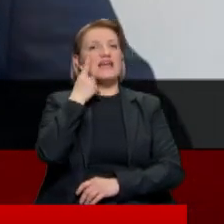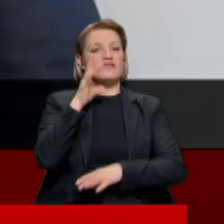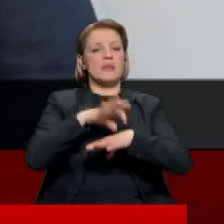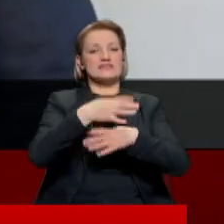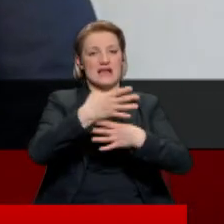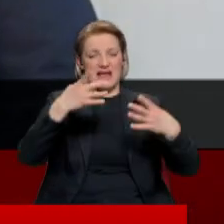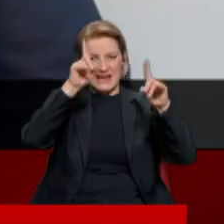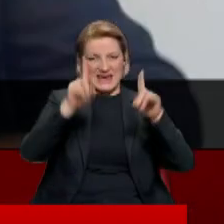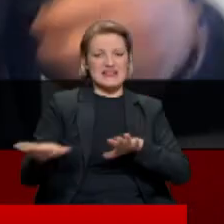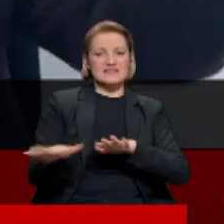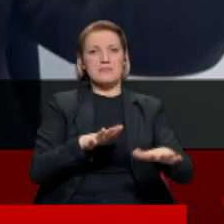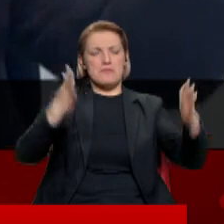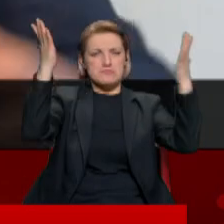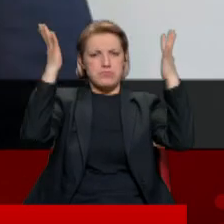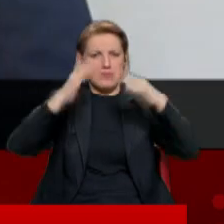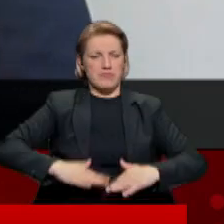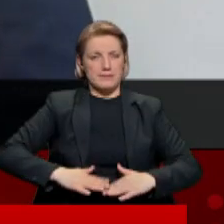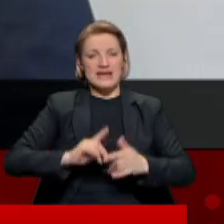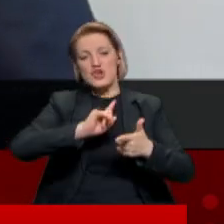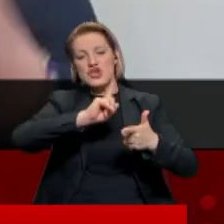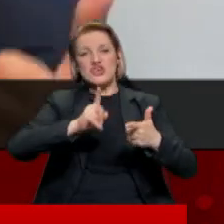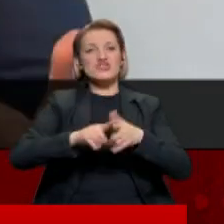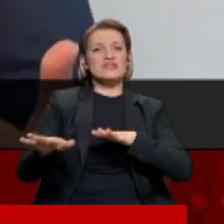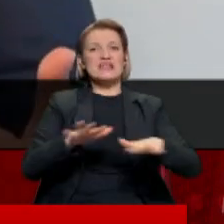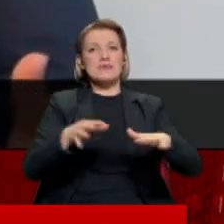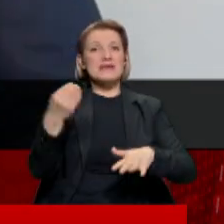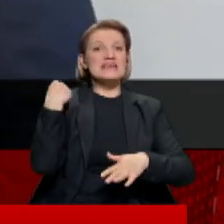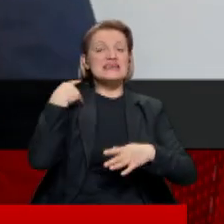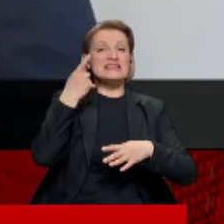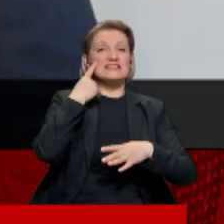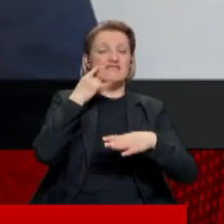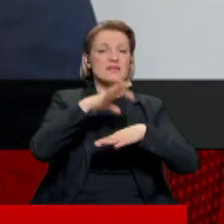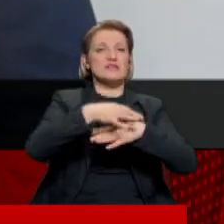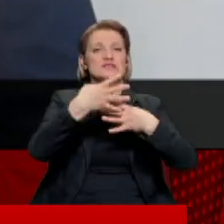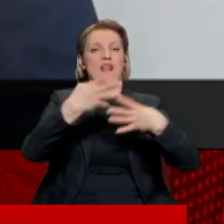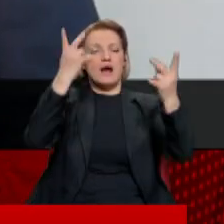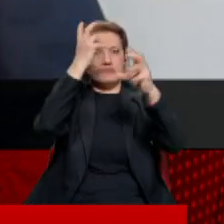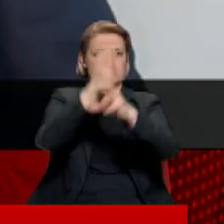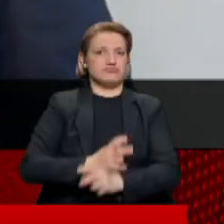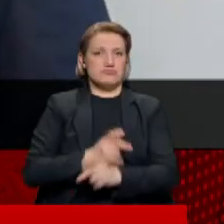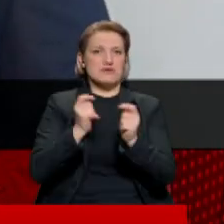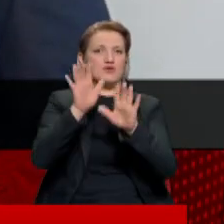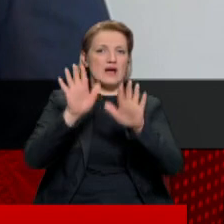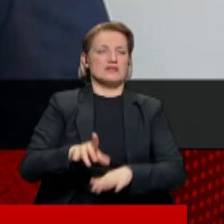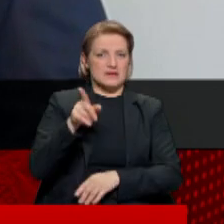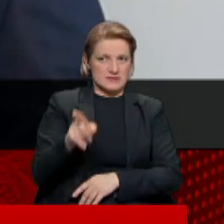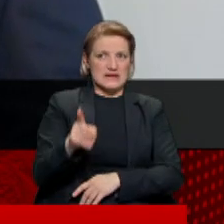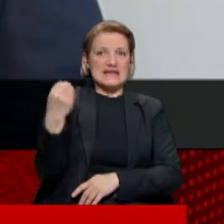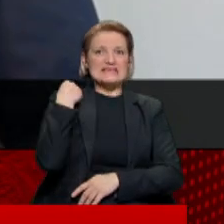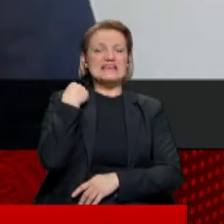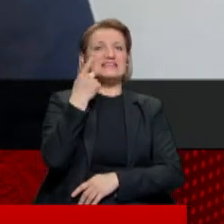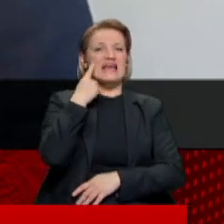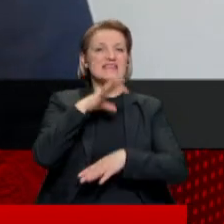hastanesi ilk depremde yıkıldı. İkinci depremde de yeni devlet hastanesini boşaltmak zorunda kaldılar. O yeni devlet